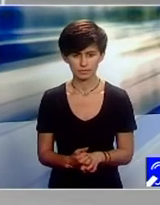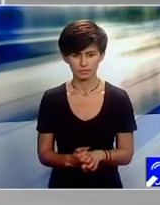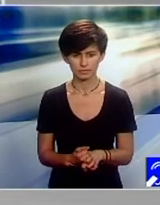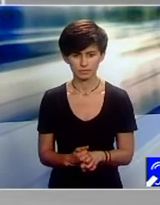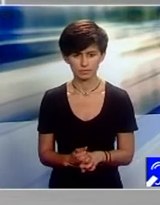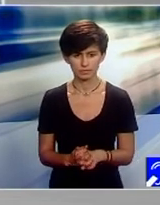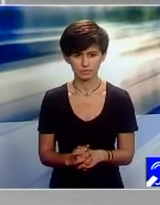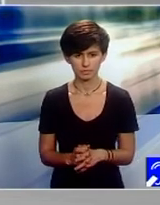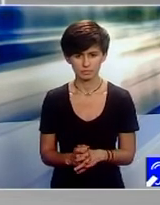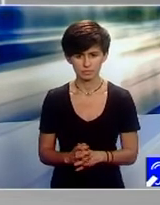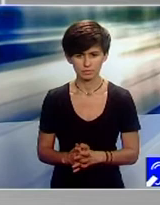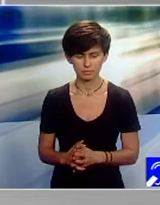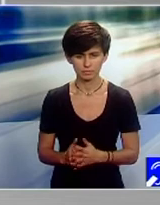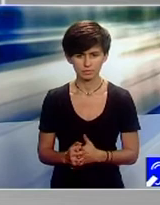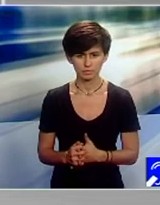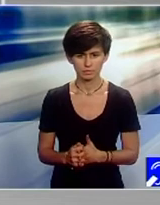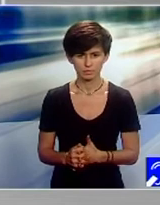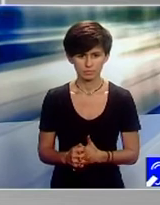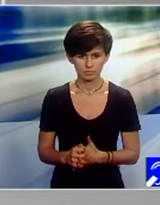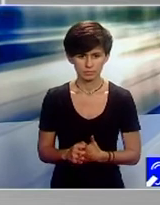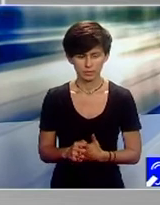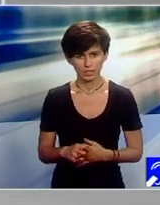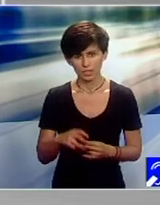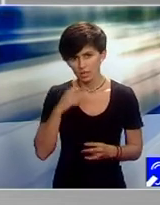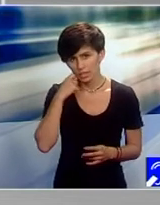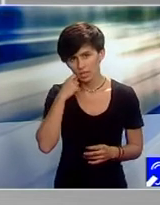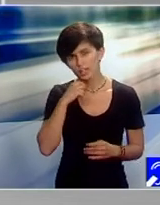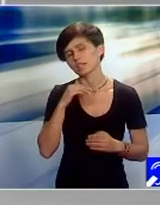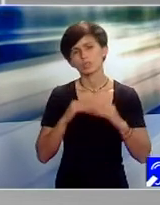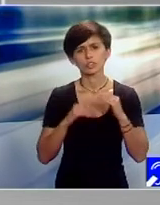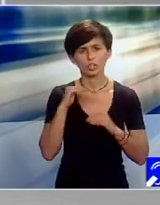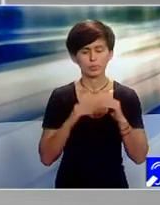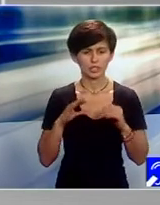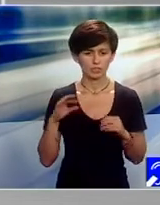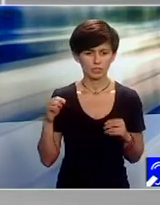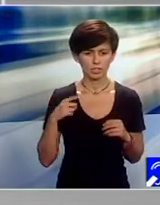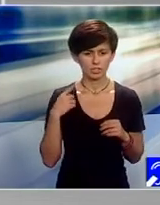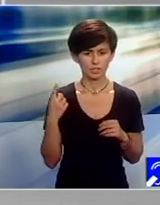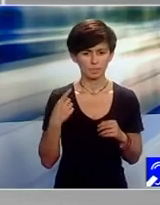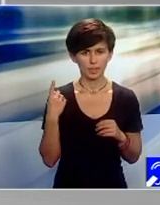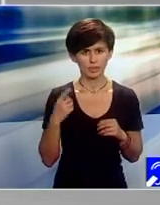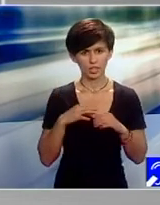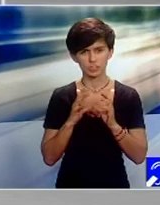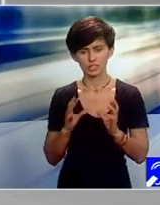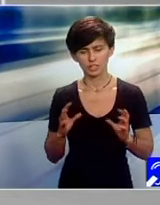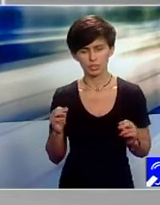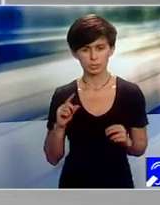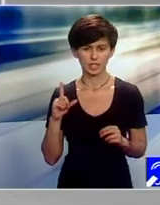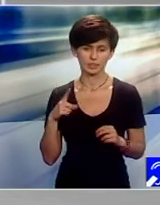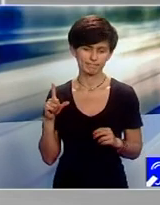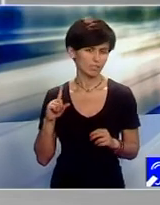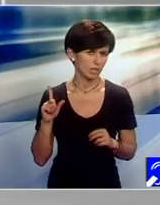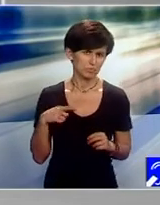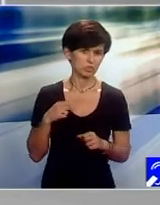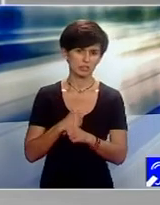țara orbilor chiorul împărat, așa și Clujul, comparativ cu alte orașe din România, nu stă foarte rău, dar stă pe